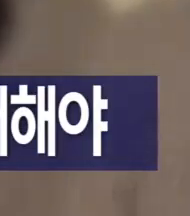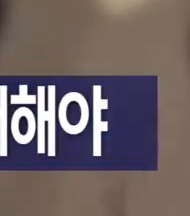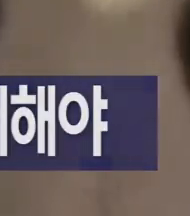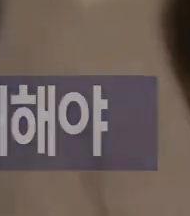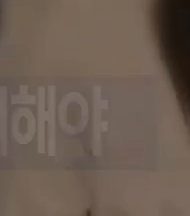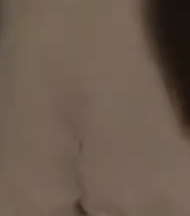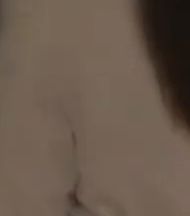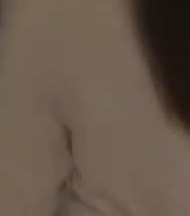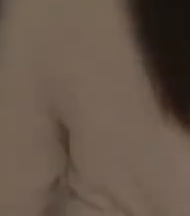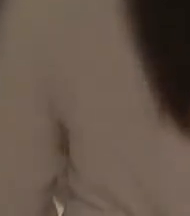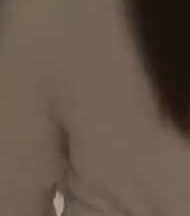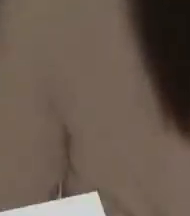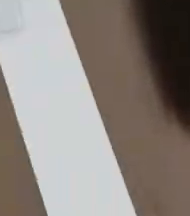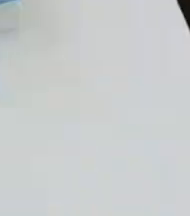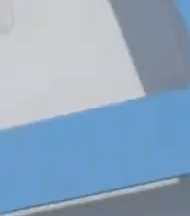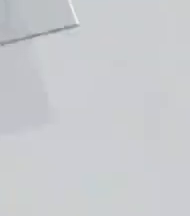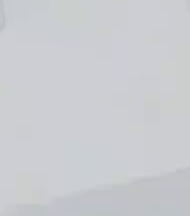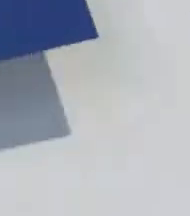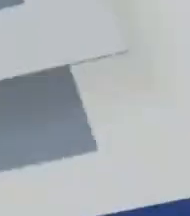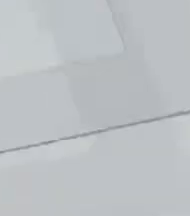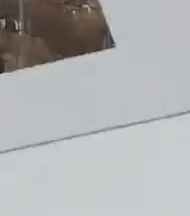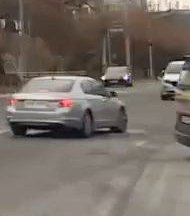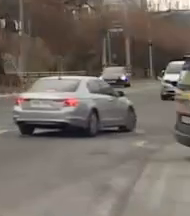담화문을 발표했습니다.